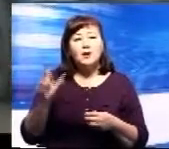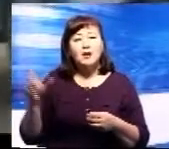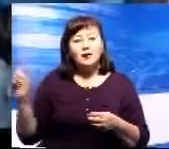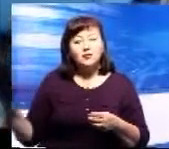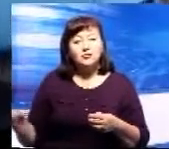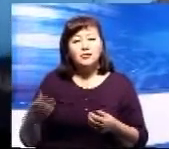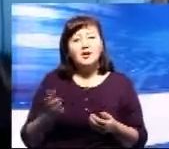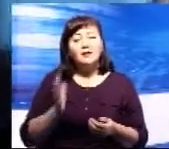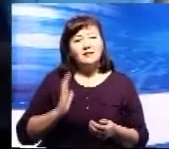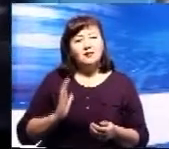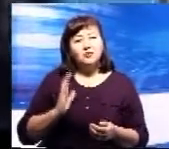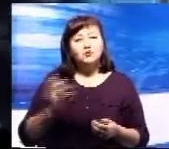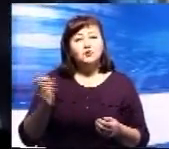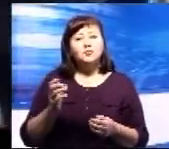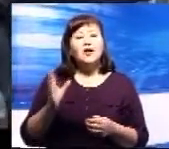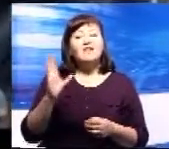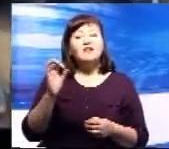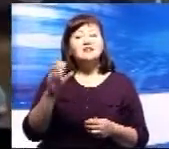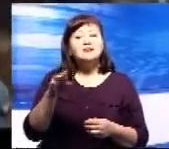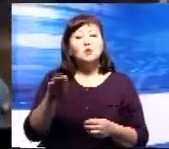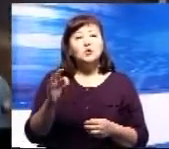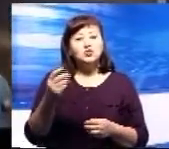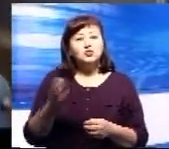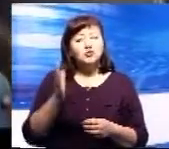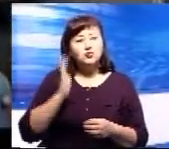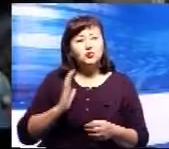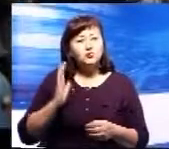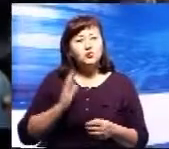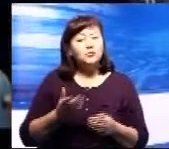который расположен на восточном поселке.